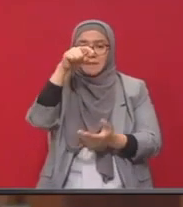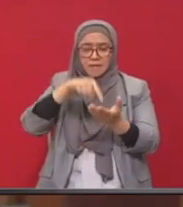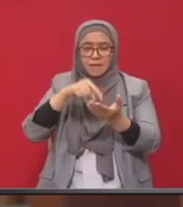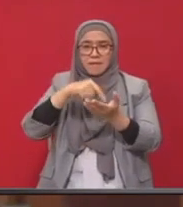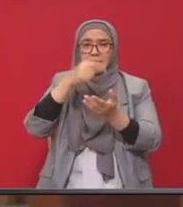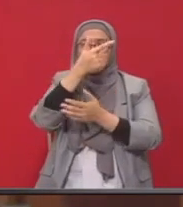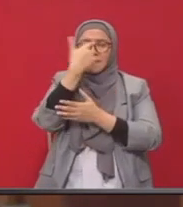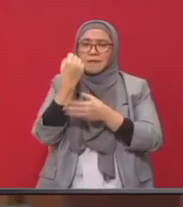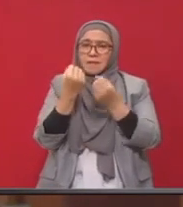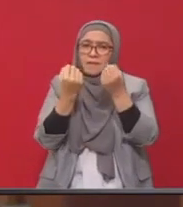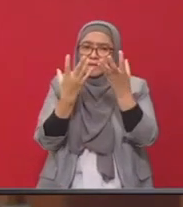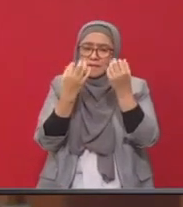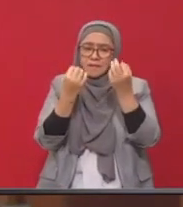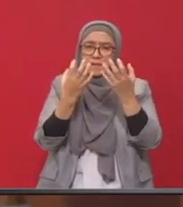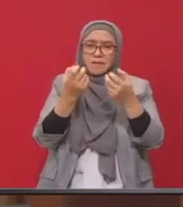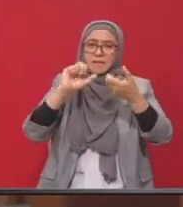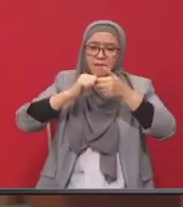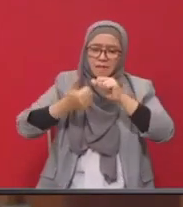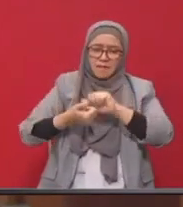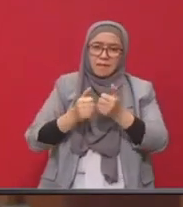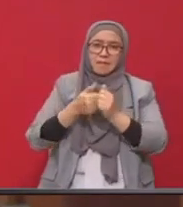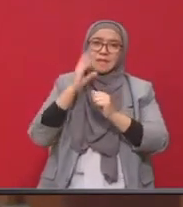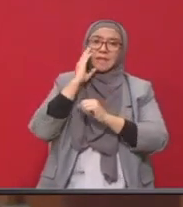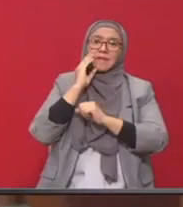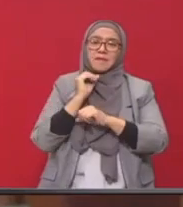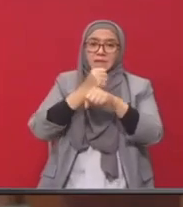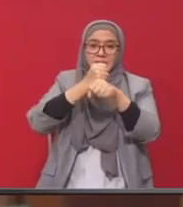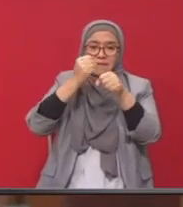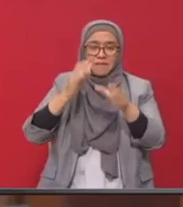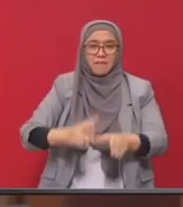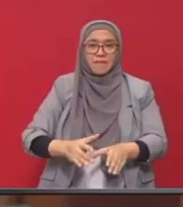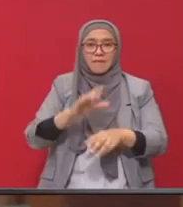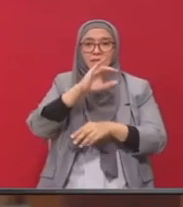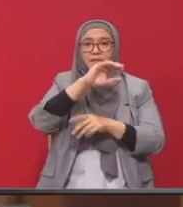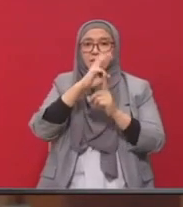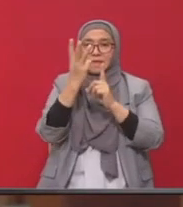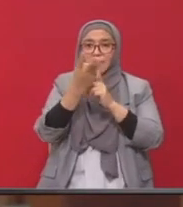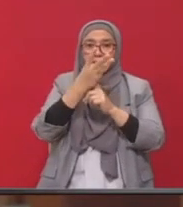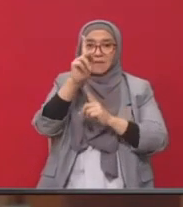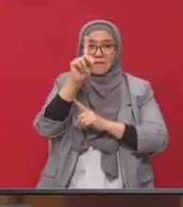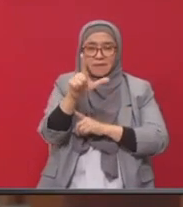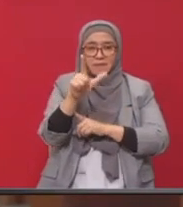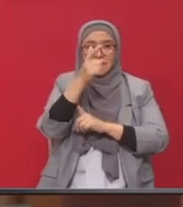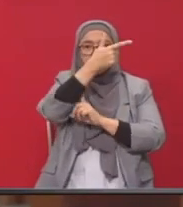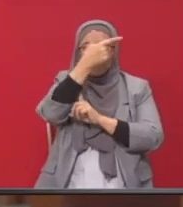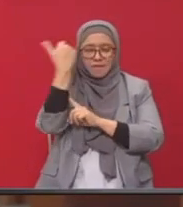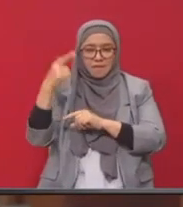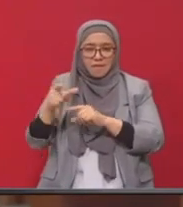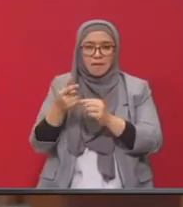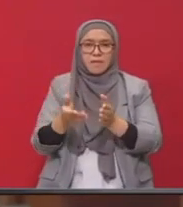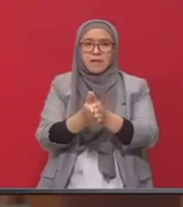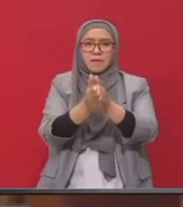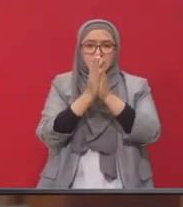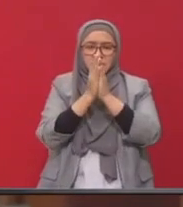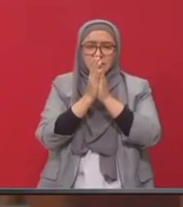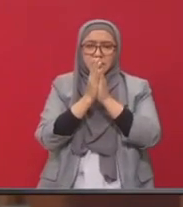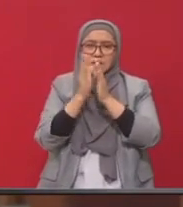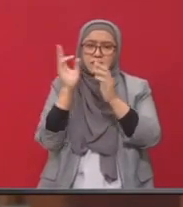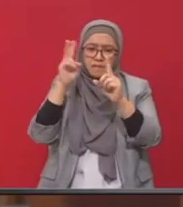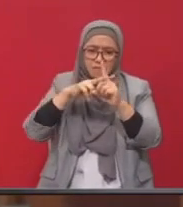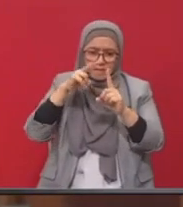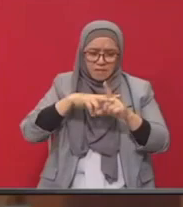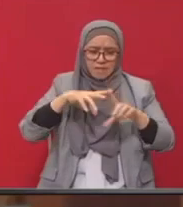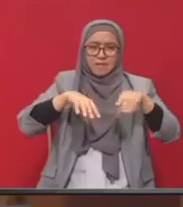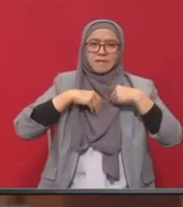kekangan yang dihadapi oleh kaki tangan Gill Ayah push Tuhan yang tamu ialah kerana permohonan yang ditrimo adalah